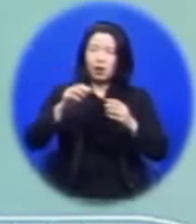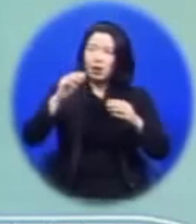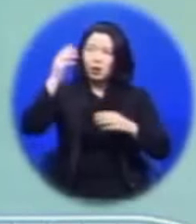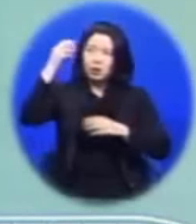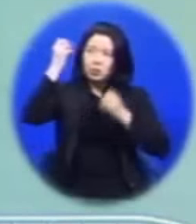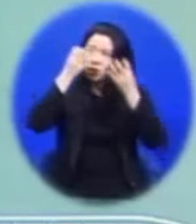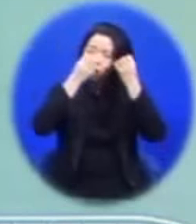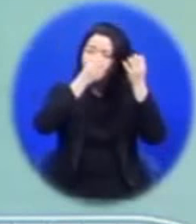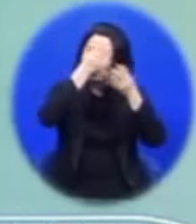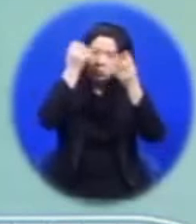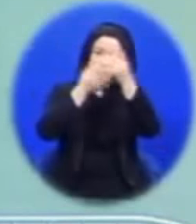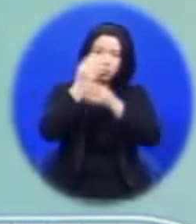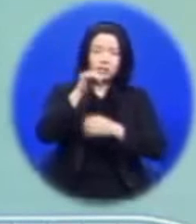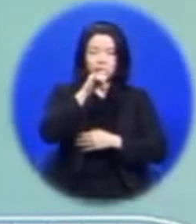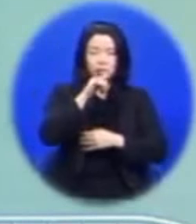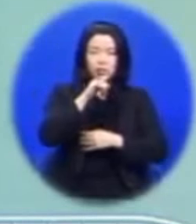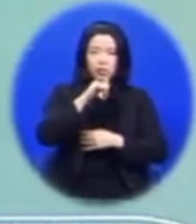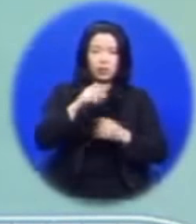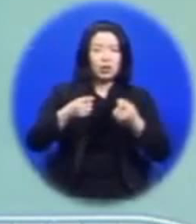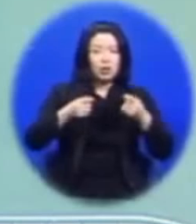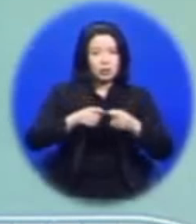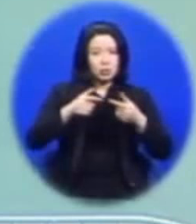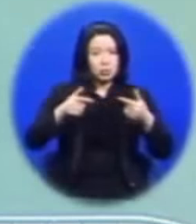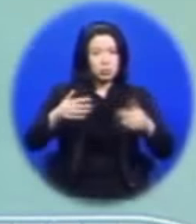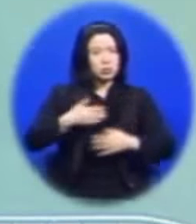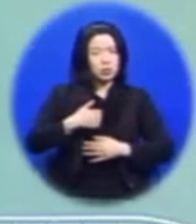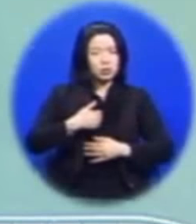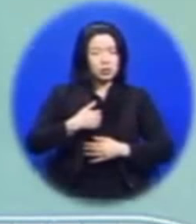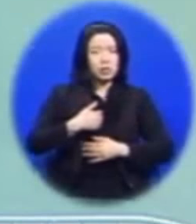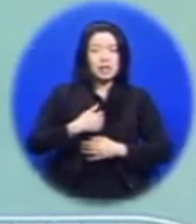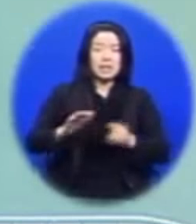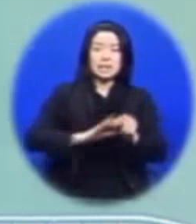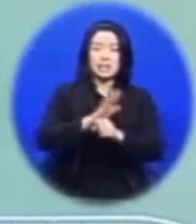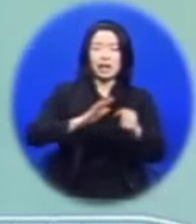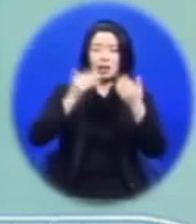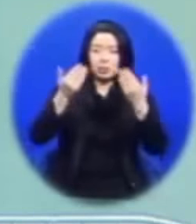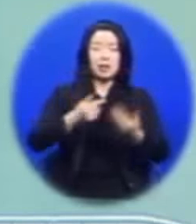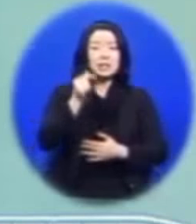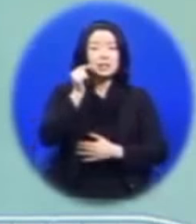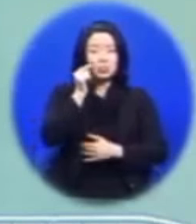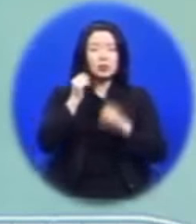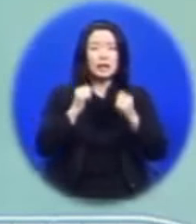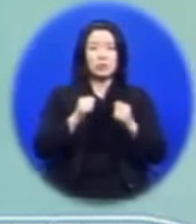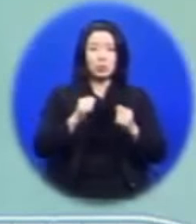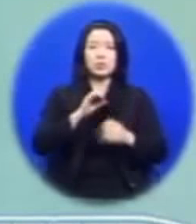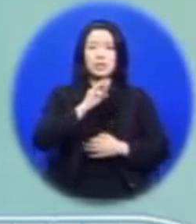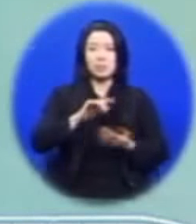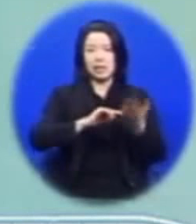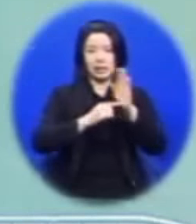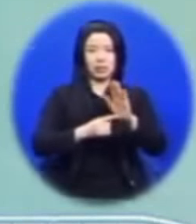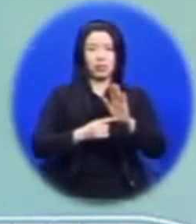점점 저 자신은 더 사을 수 없는 존재라는 것만 드러나는